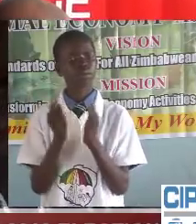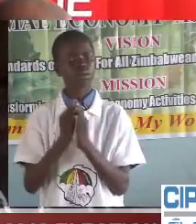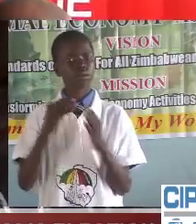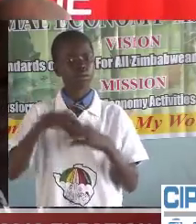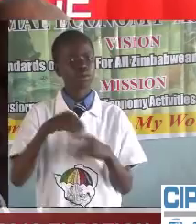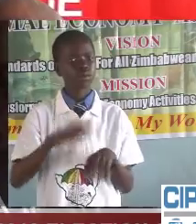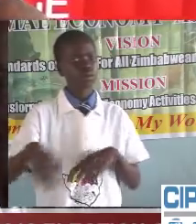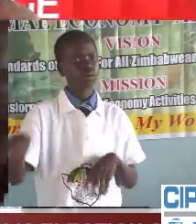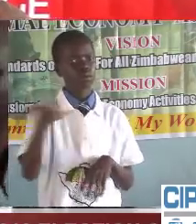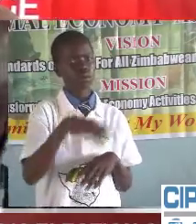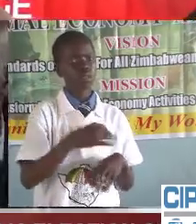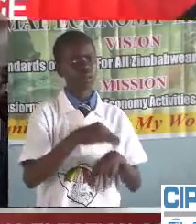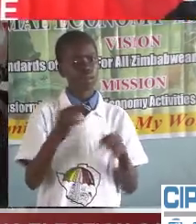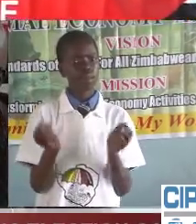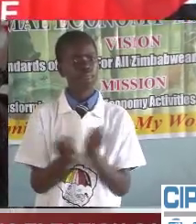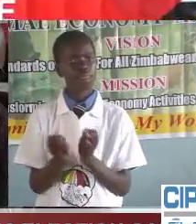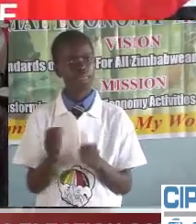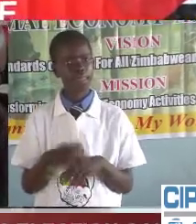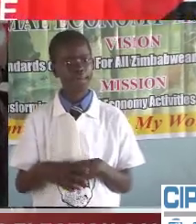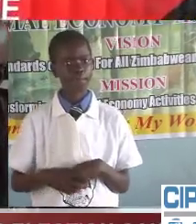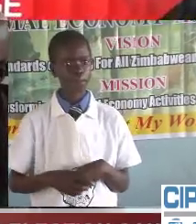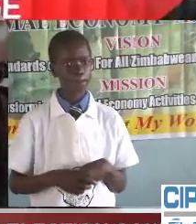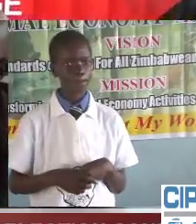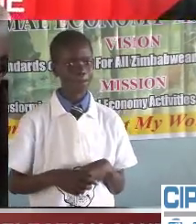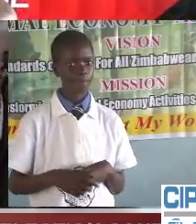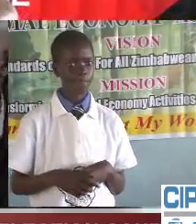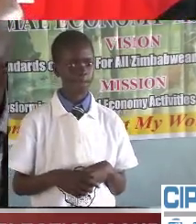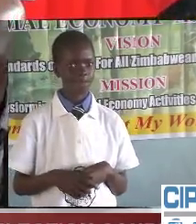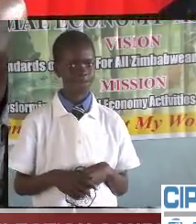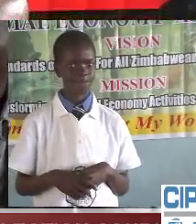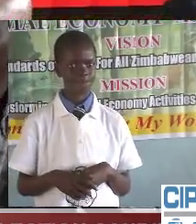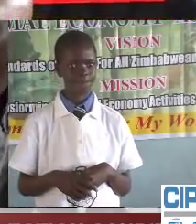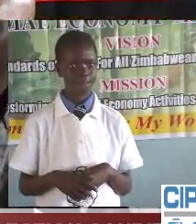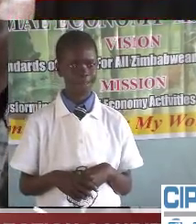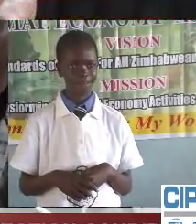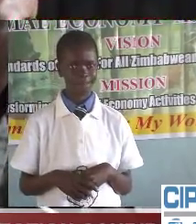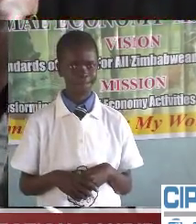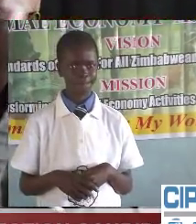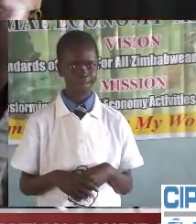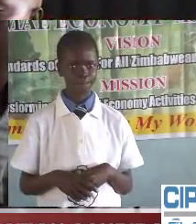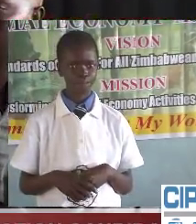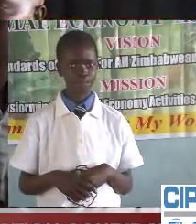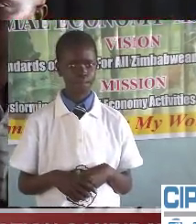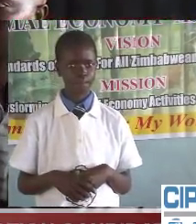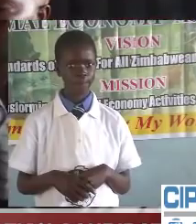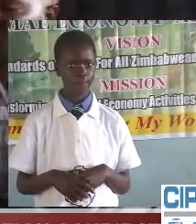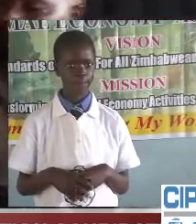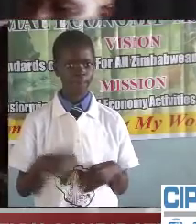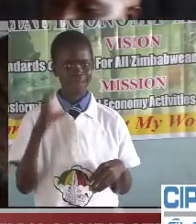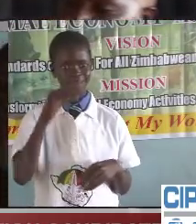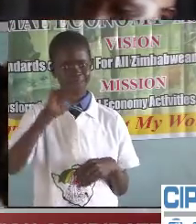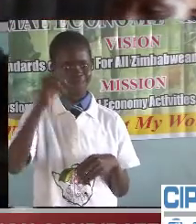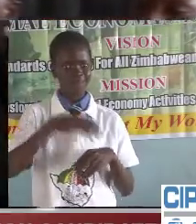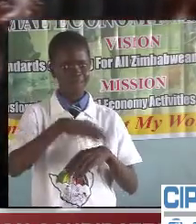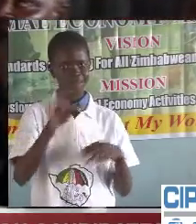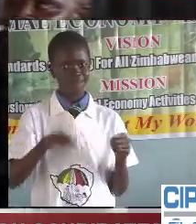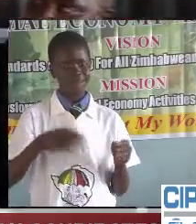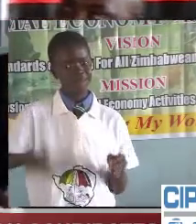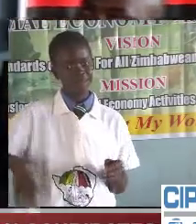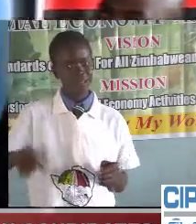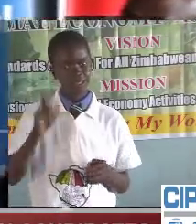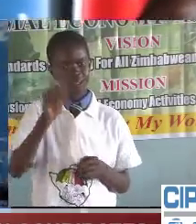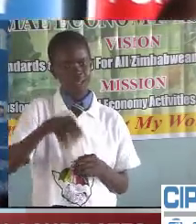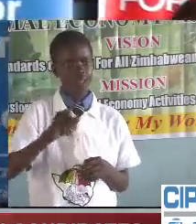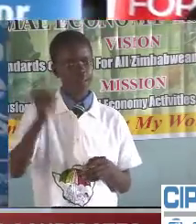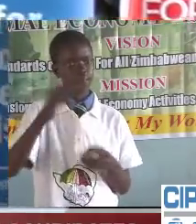atinawo pano and ndichadaidza candidate wekupedzisira kumacounselors candidate wokupedzisira kuma-councillors vanova ivo